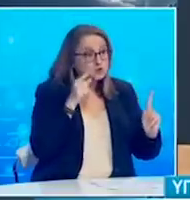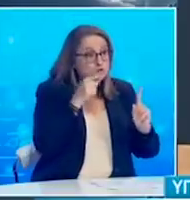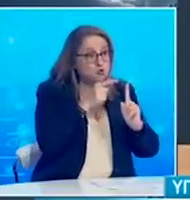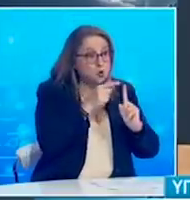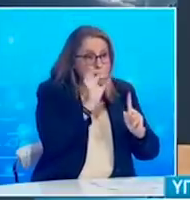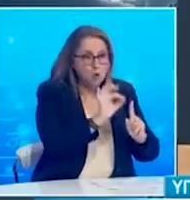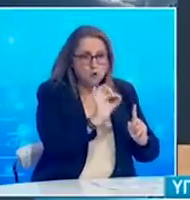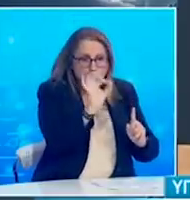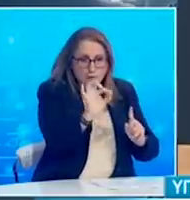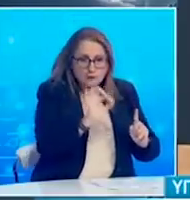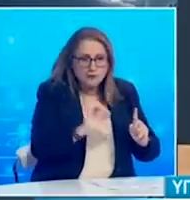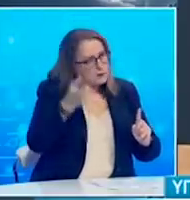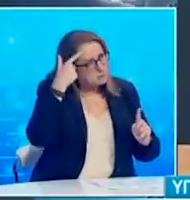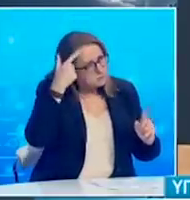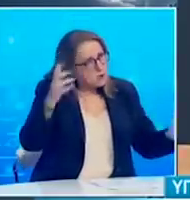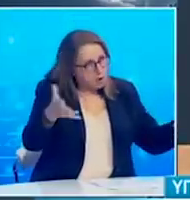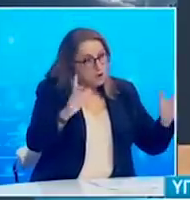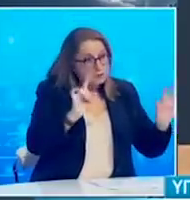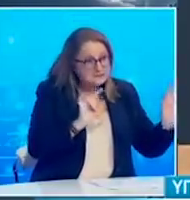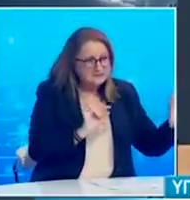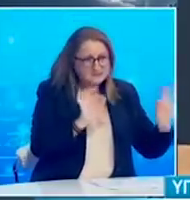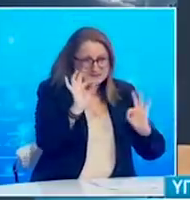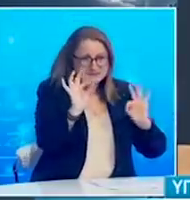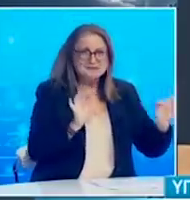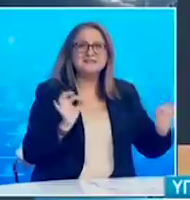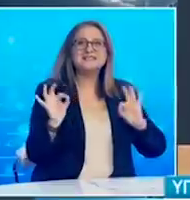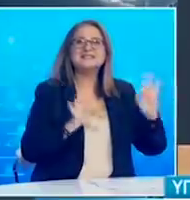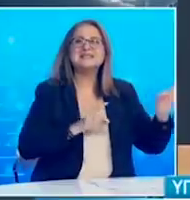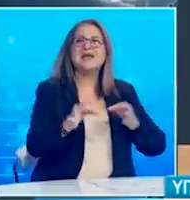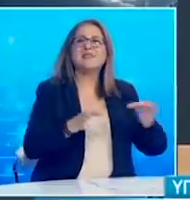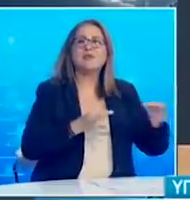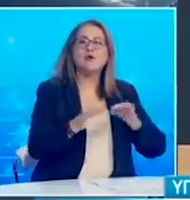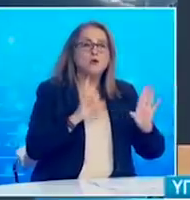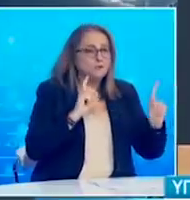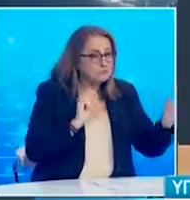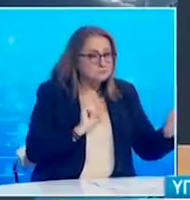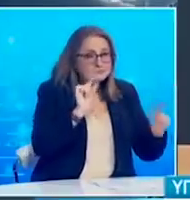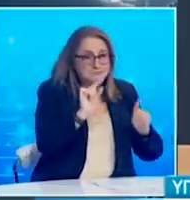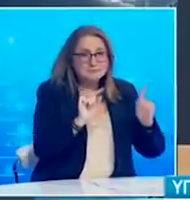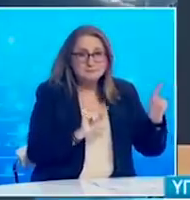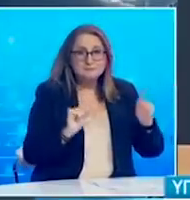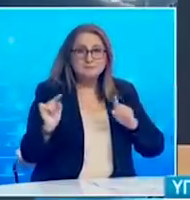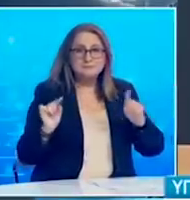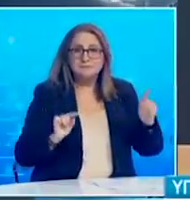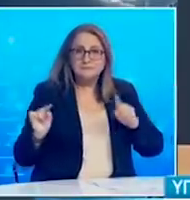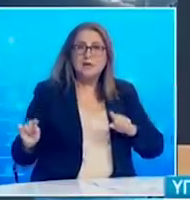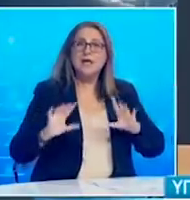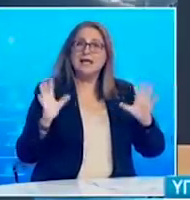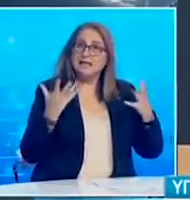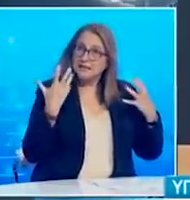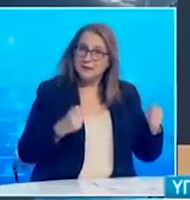ελέγχοι παίζουν εξαιρετικά σημαντικό ρόλο, καθότι μας παρέχουν τη δυνατότητα μέσω της διάγνωσης ασυμπτωματικών ή προσυμπτωματικών